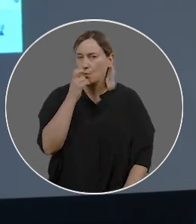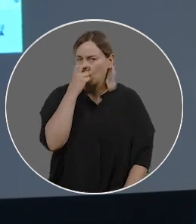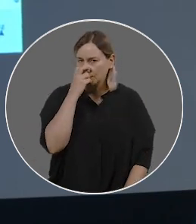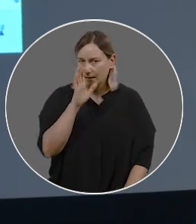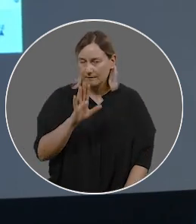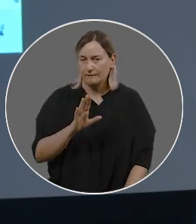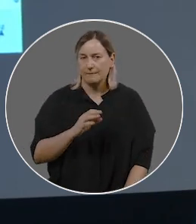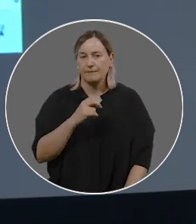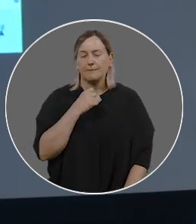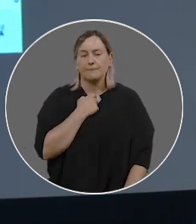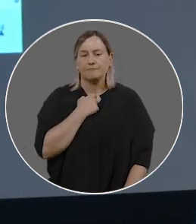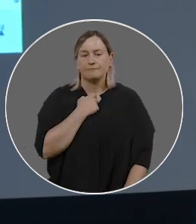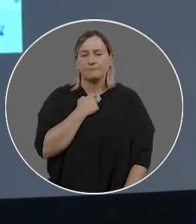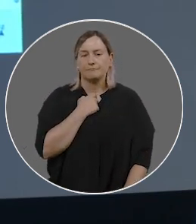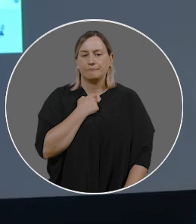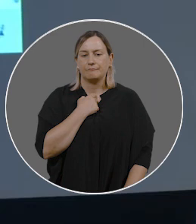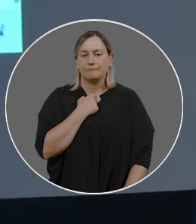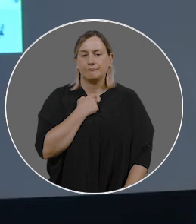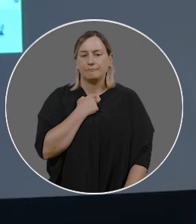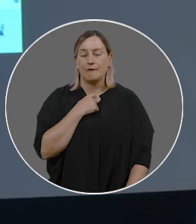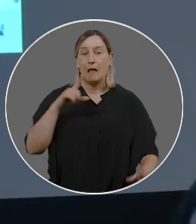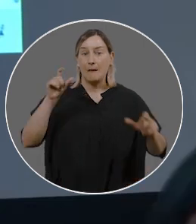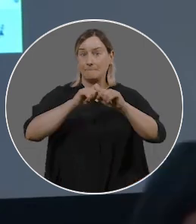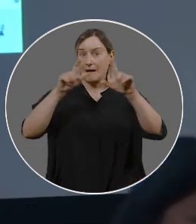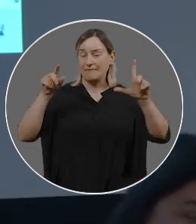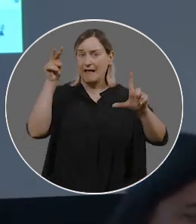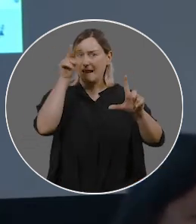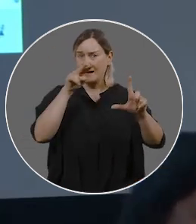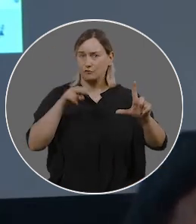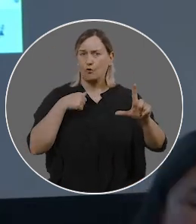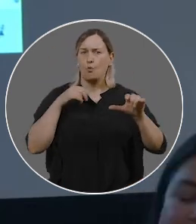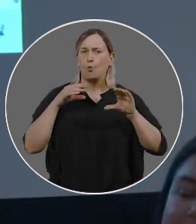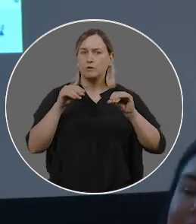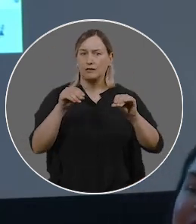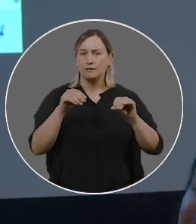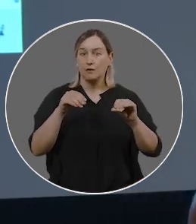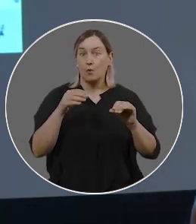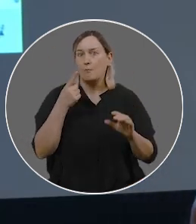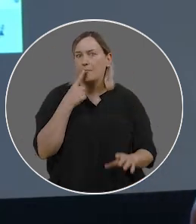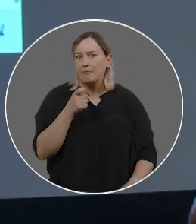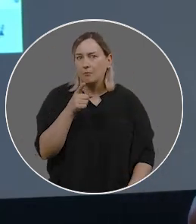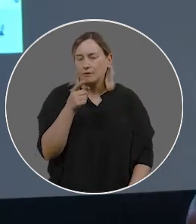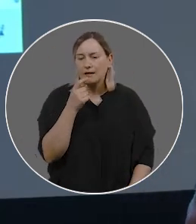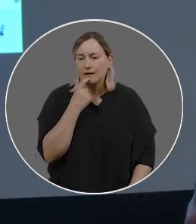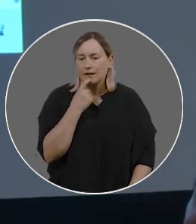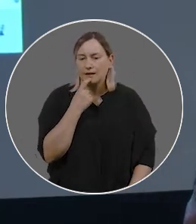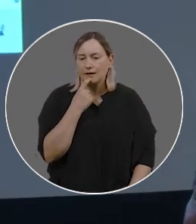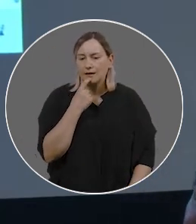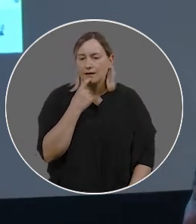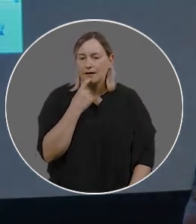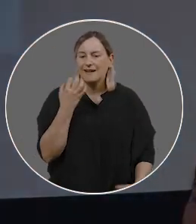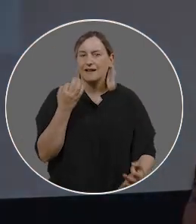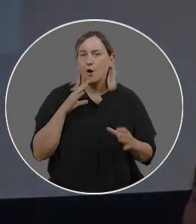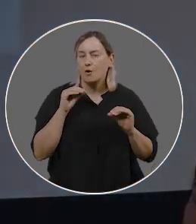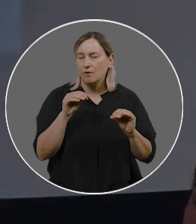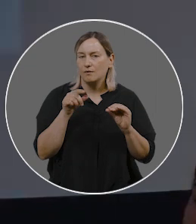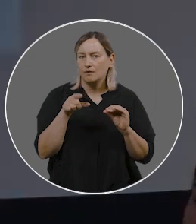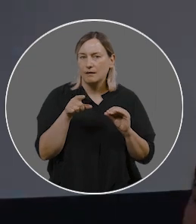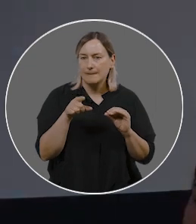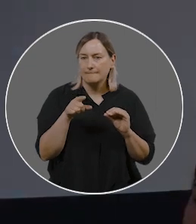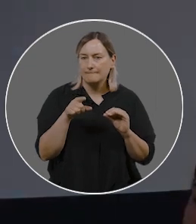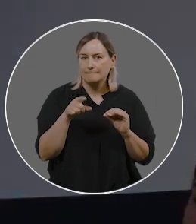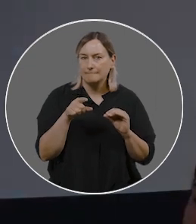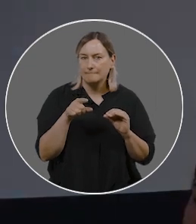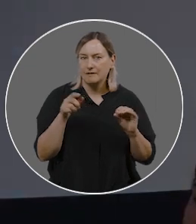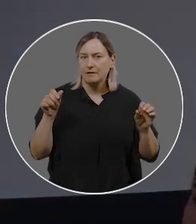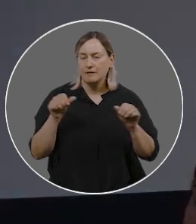En cas del lector de pantalles, utilitzeu, no sé, per preguntar, no? Què utilitzes? La versió del